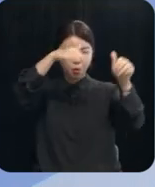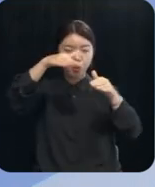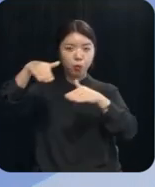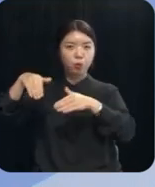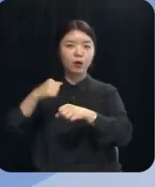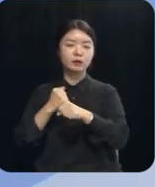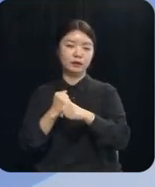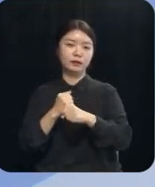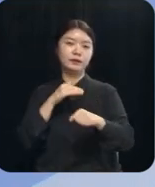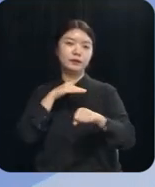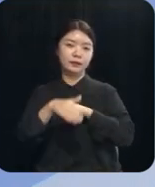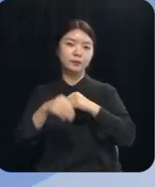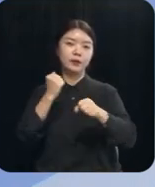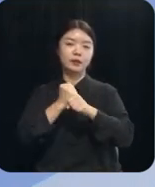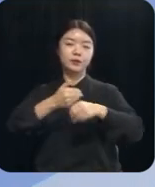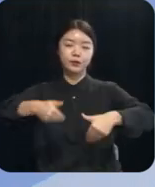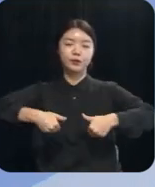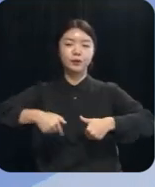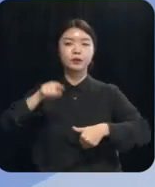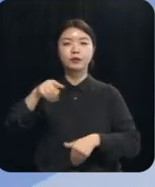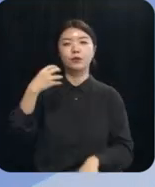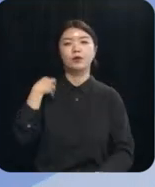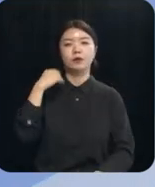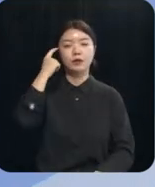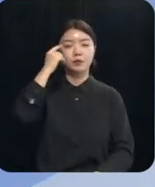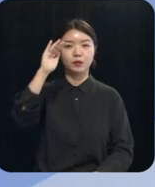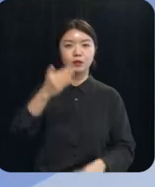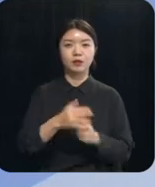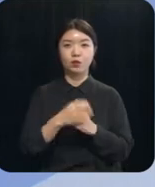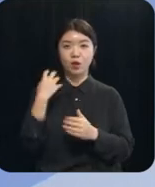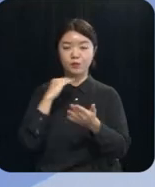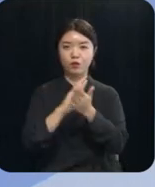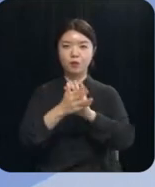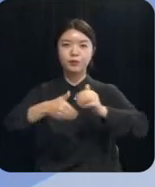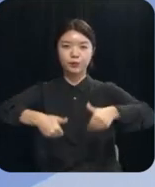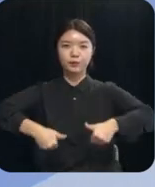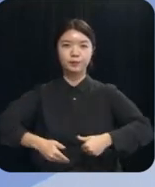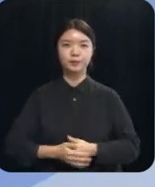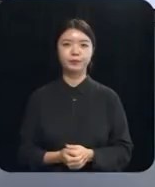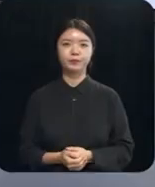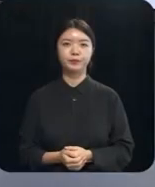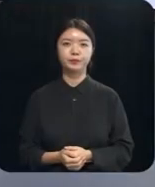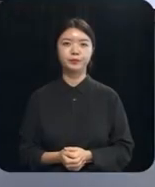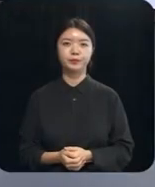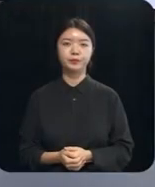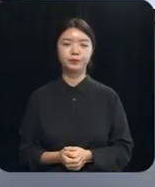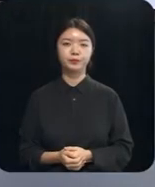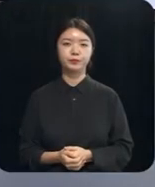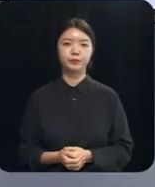통로를 만들어내는 것 또한 그의 역할이라고 봅니다. 역할의 변화가 필요합니다.